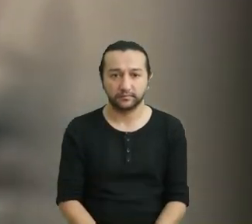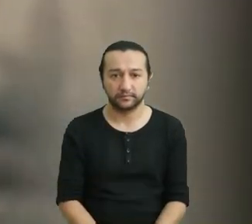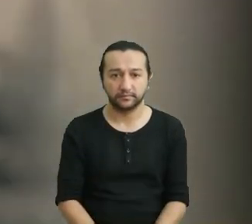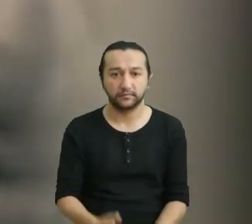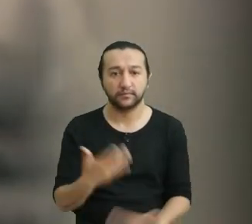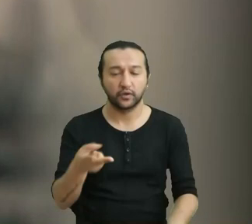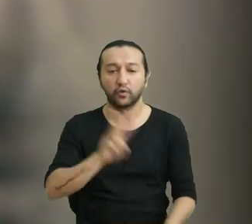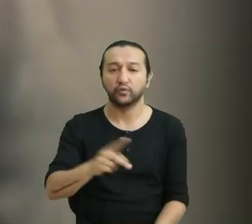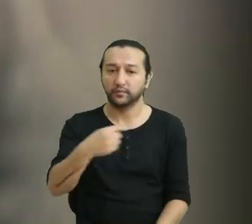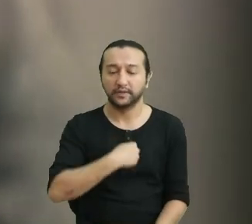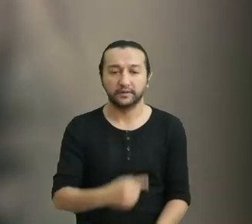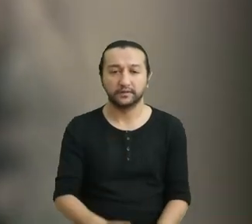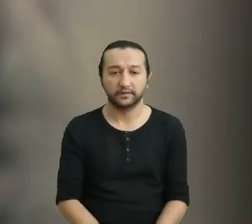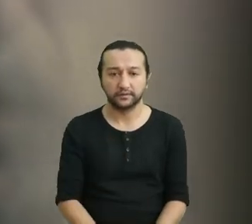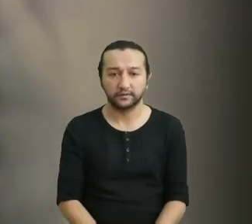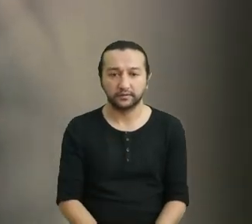Kandır beni.